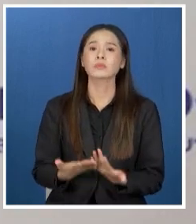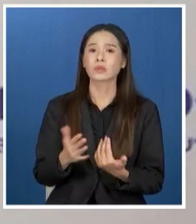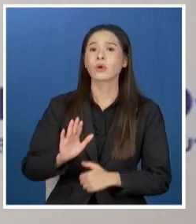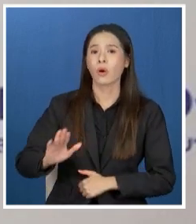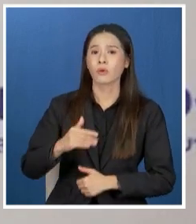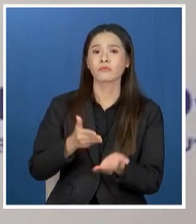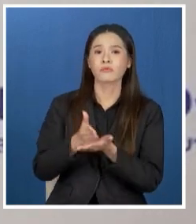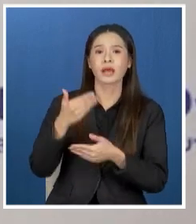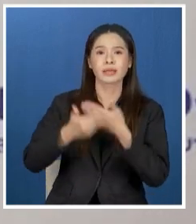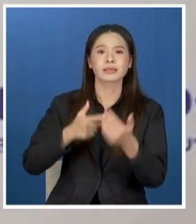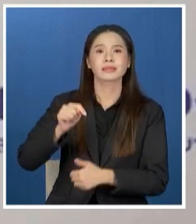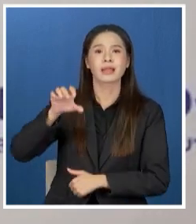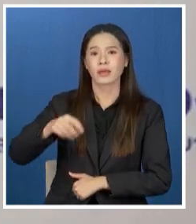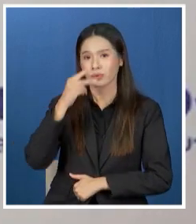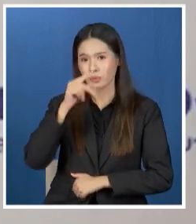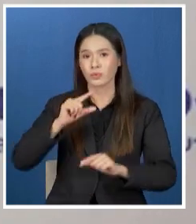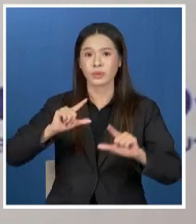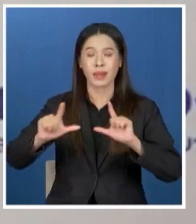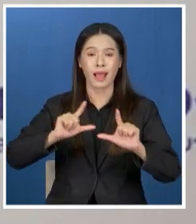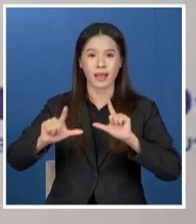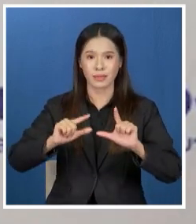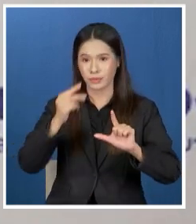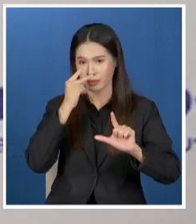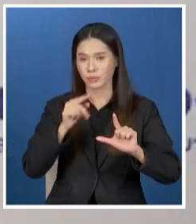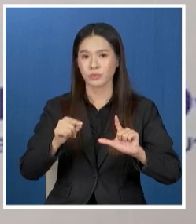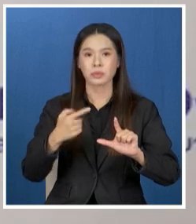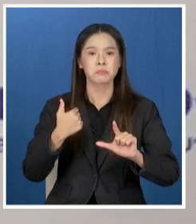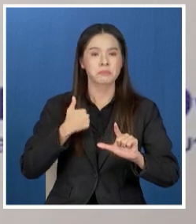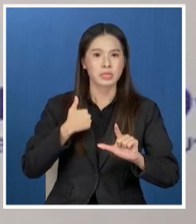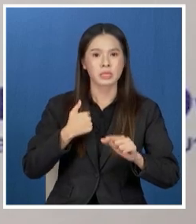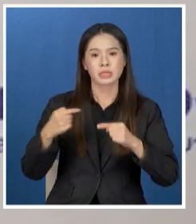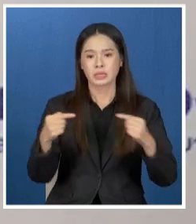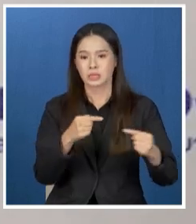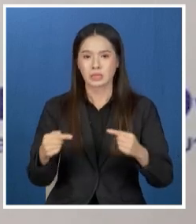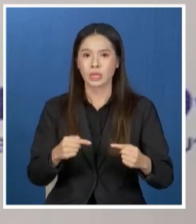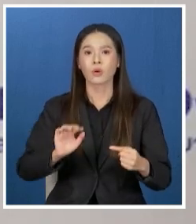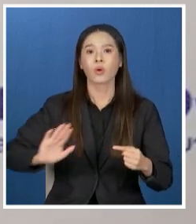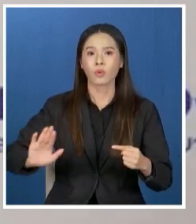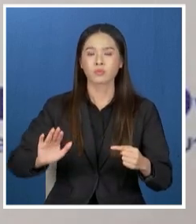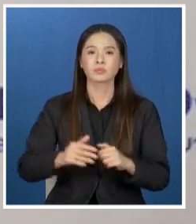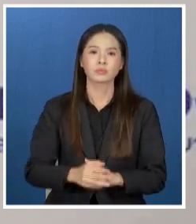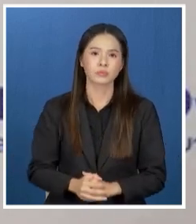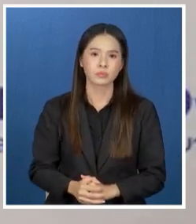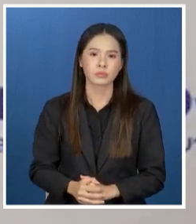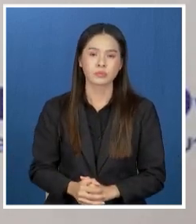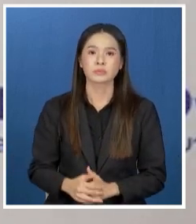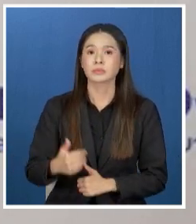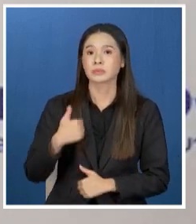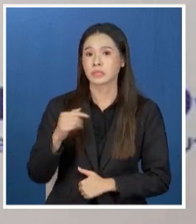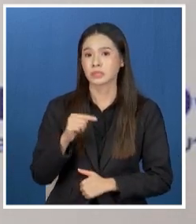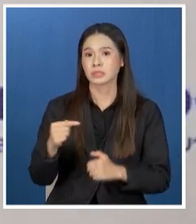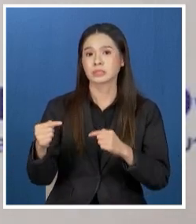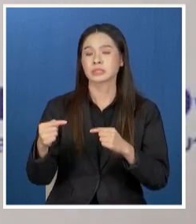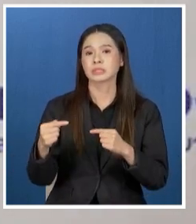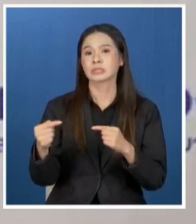ของมาร์เก็ตติ้งชุดนี้ฮะลองดูในแชทไลน์มันจะมีแชทไลน์นึงนะเหมือนกับพอมีกระแสโต้เถียงกับคุณณวัฒน์แล้วมีการแชทไป